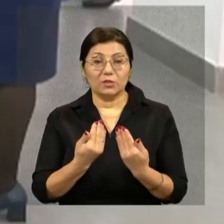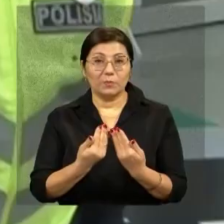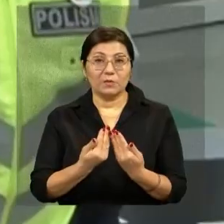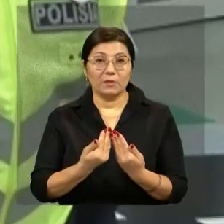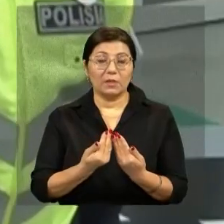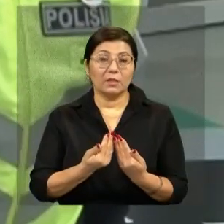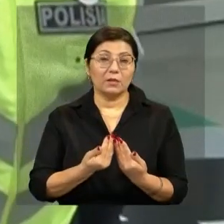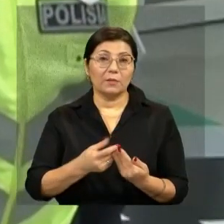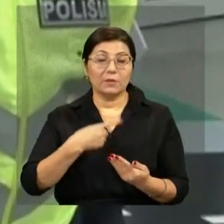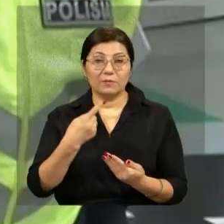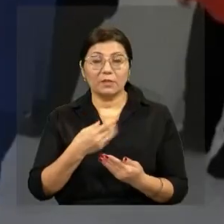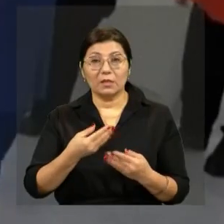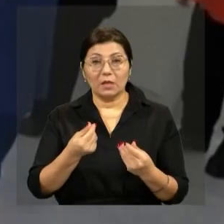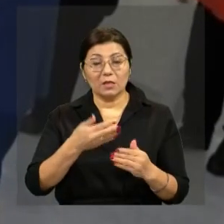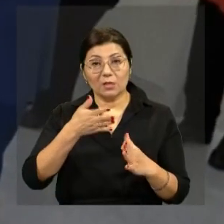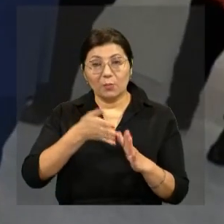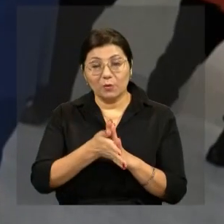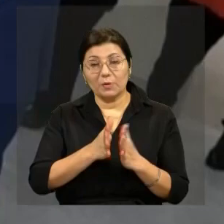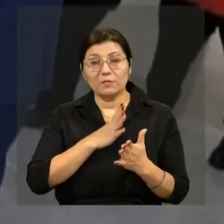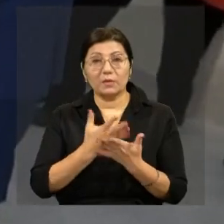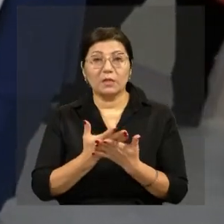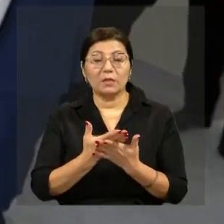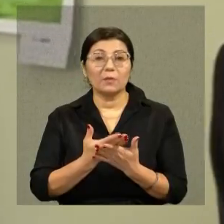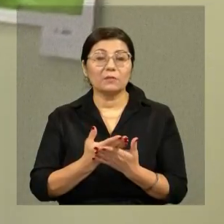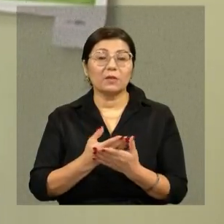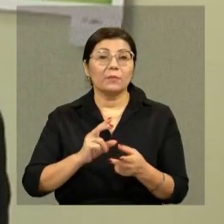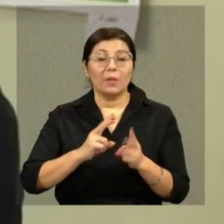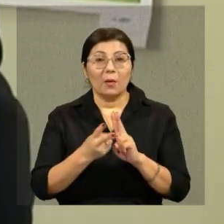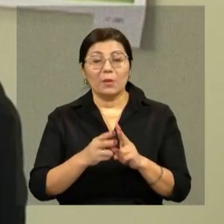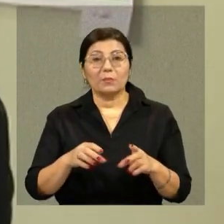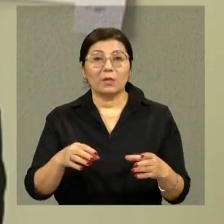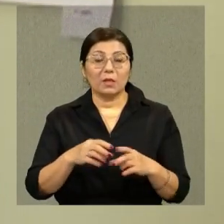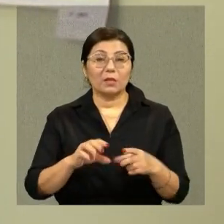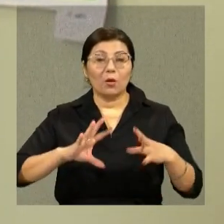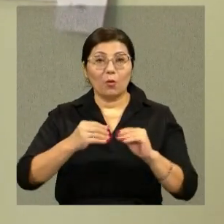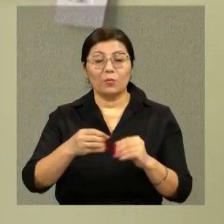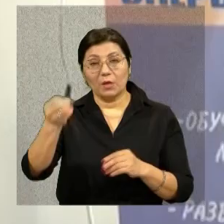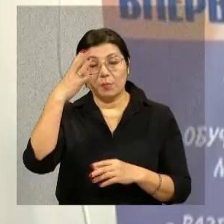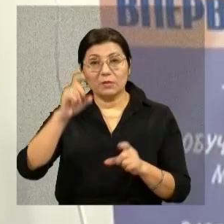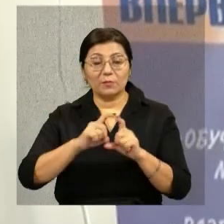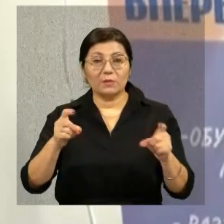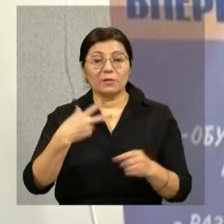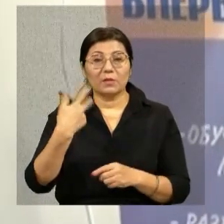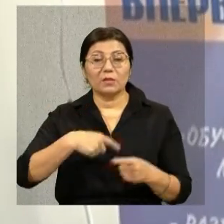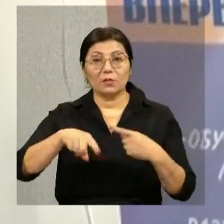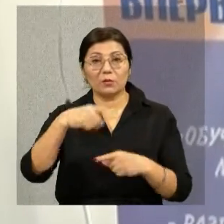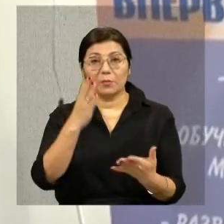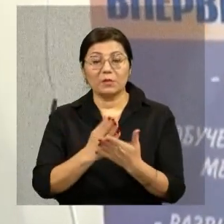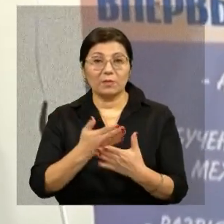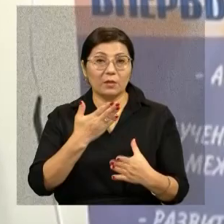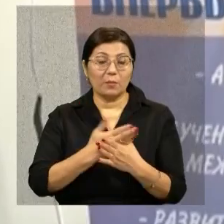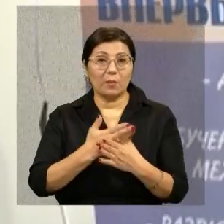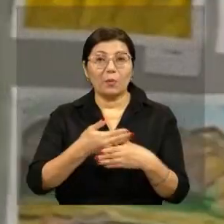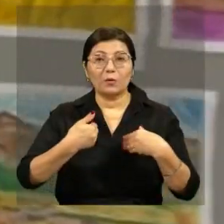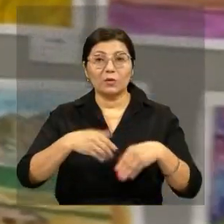того, как из казны были выделены средства, была преобразована в общеобразовательную школу. Для школьников открыто более 30 кружков. Данное заведение помогло решить